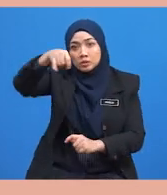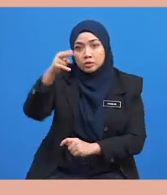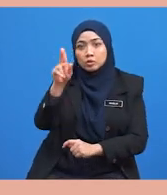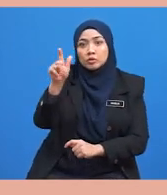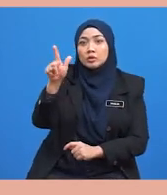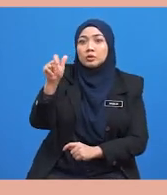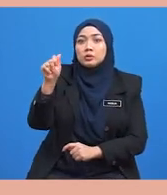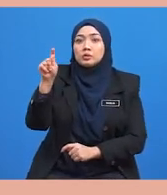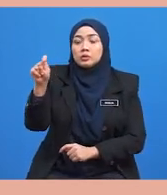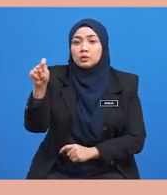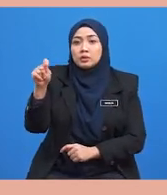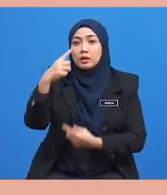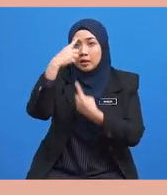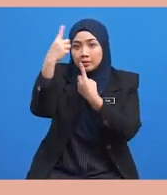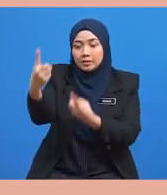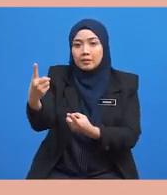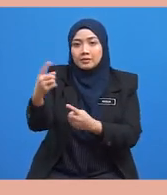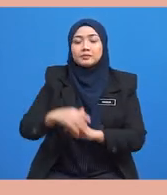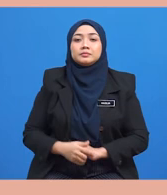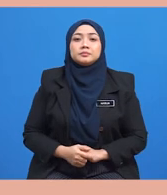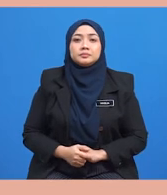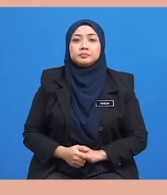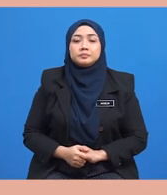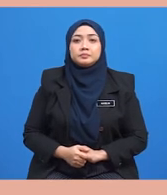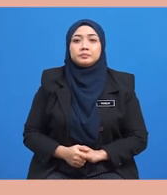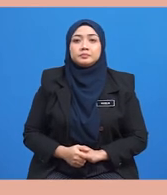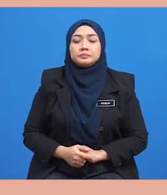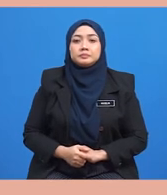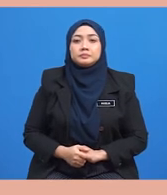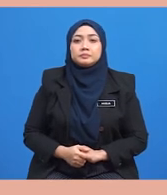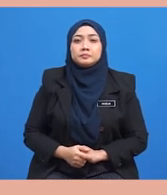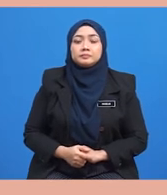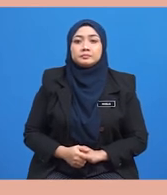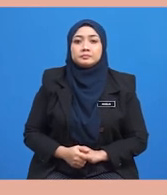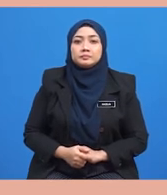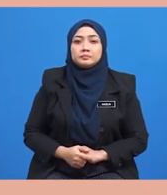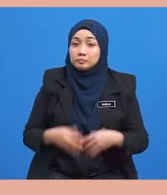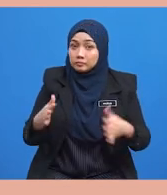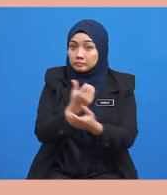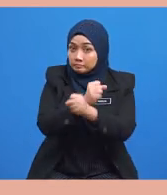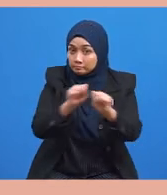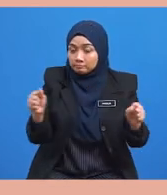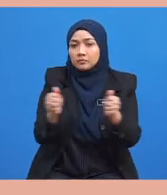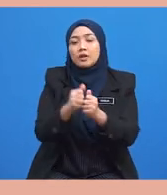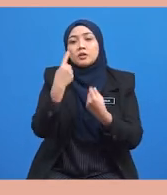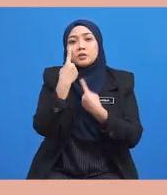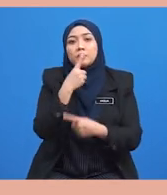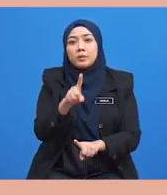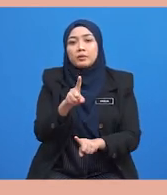tersebut? Mari kita fikirkan. Adakah murid-murid telah bersedia dengan jawapan?